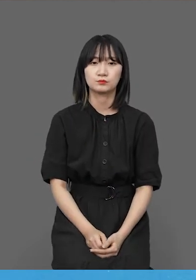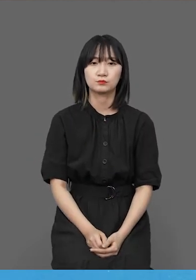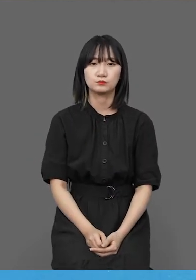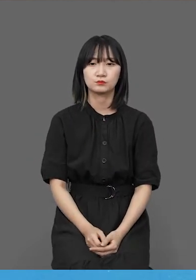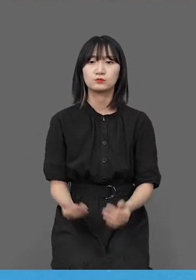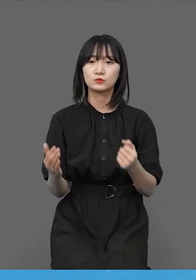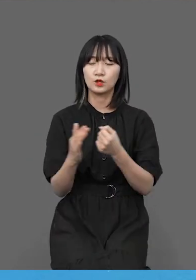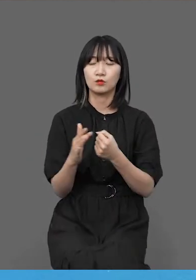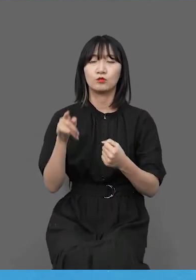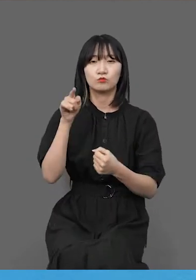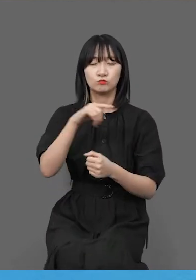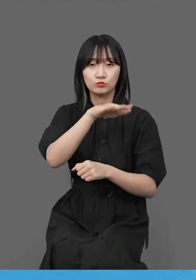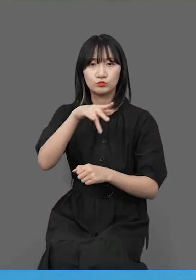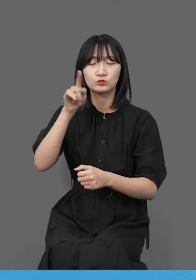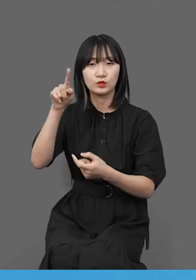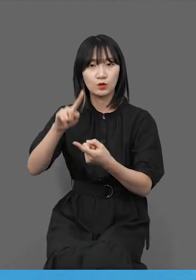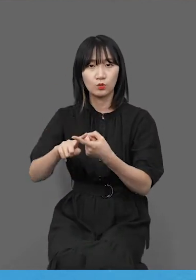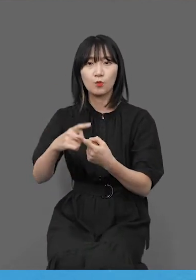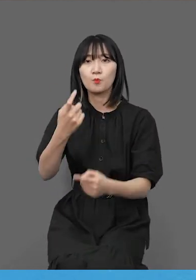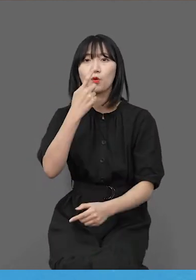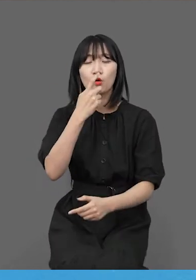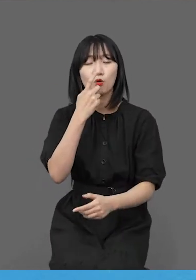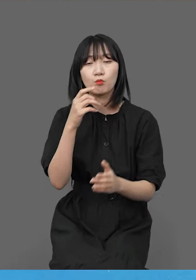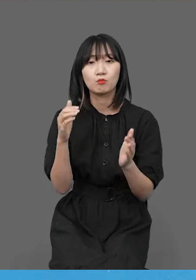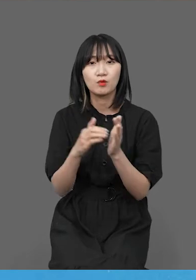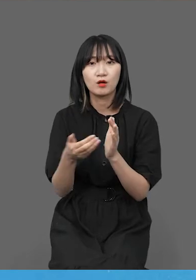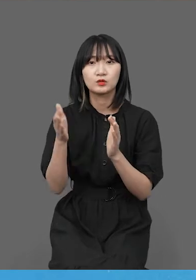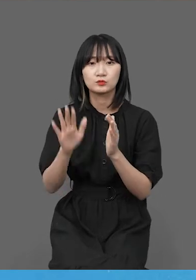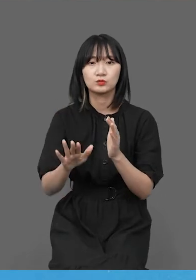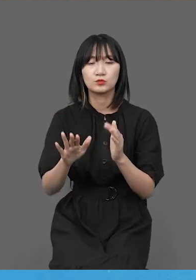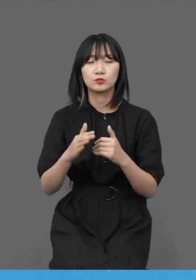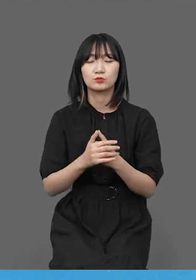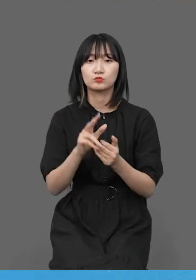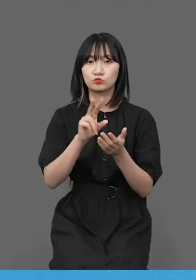그래서 우리도 그렇게 배웠던 것인데, 문제는